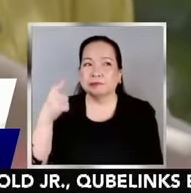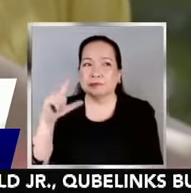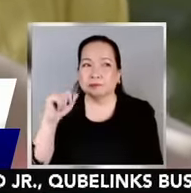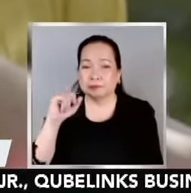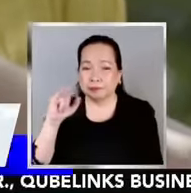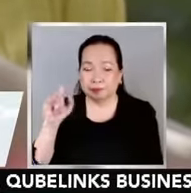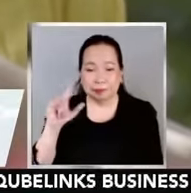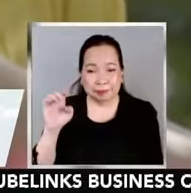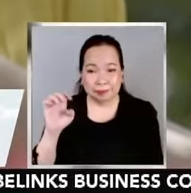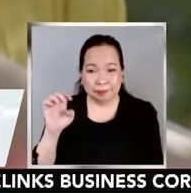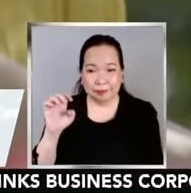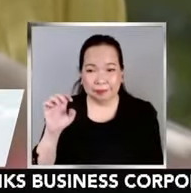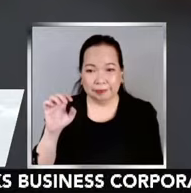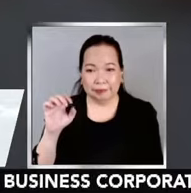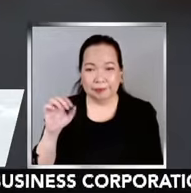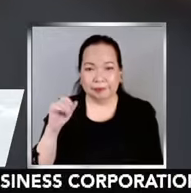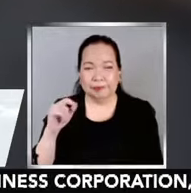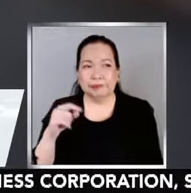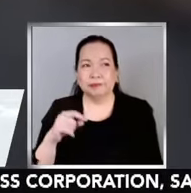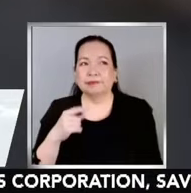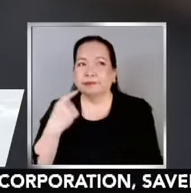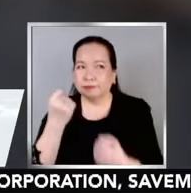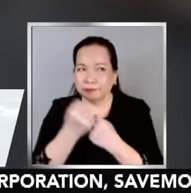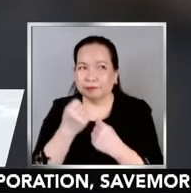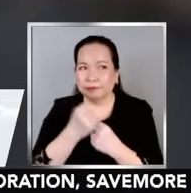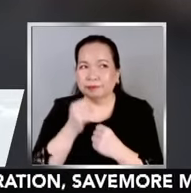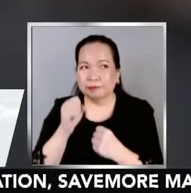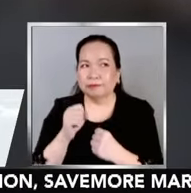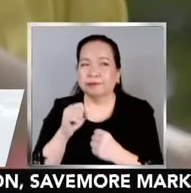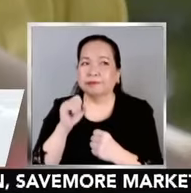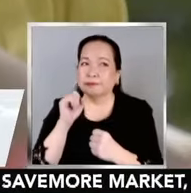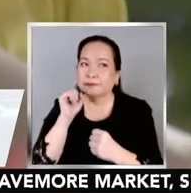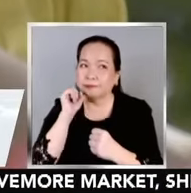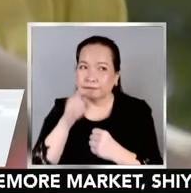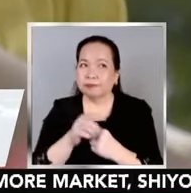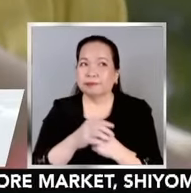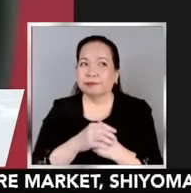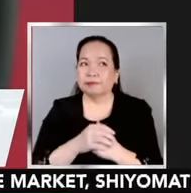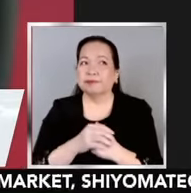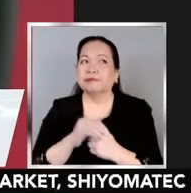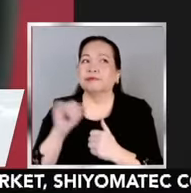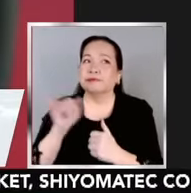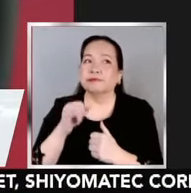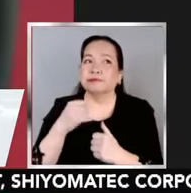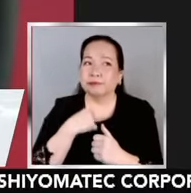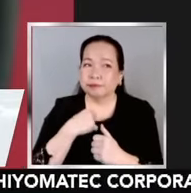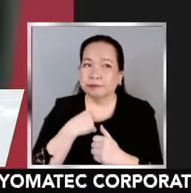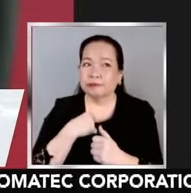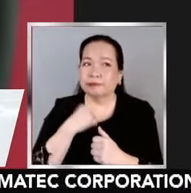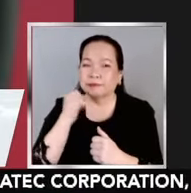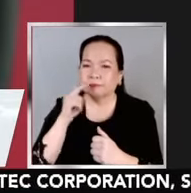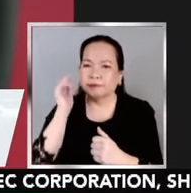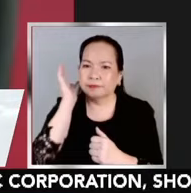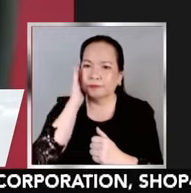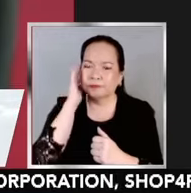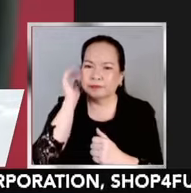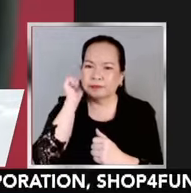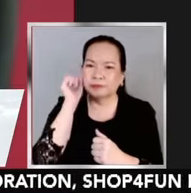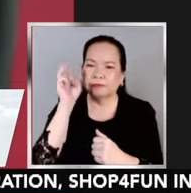kapatid, very supportive na kapatid. Ako rin yung kapatid na nakaalam ng isang